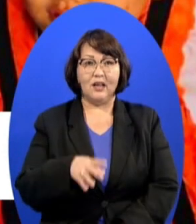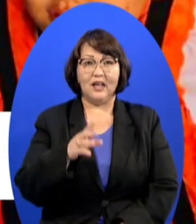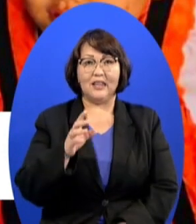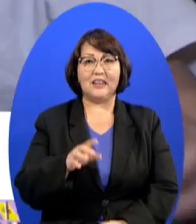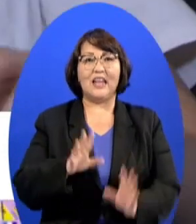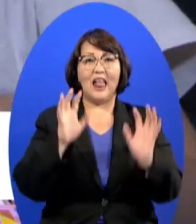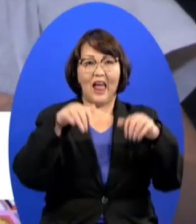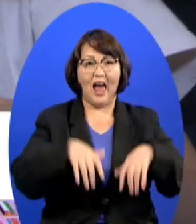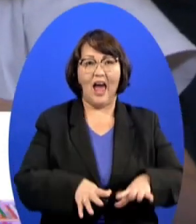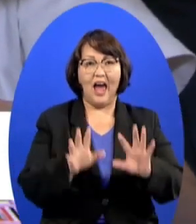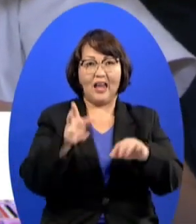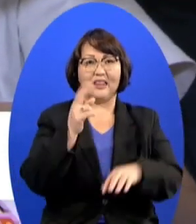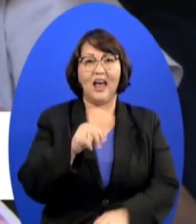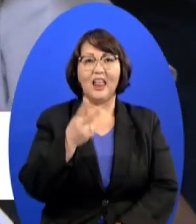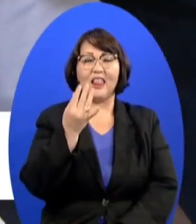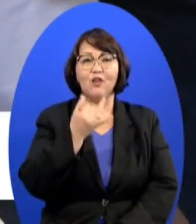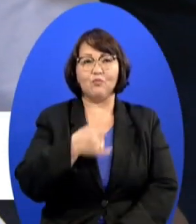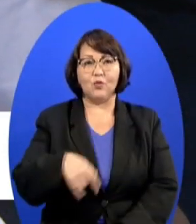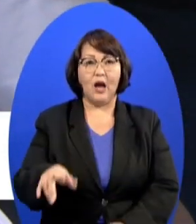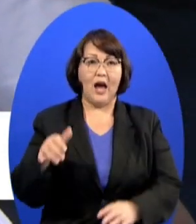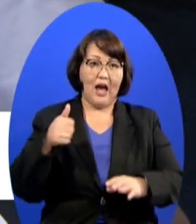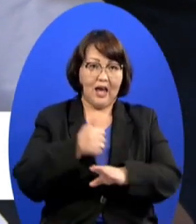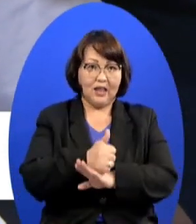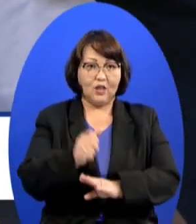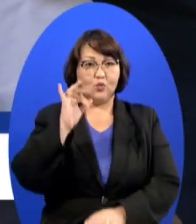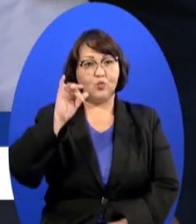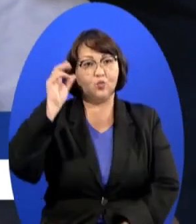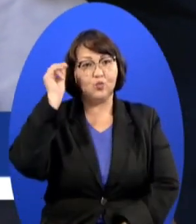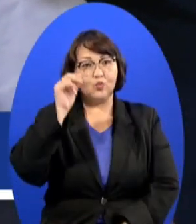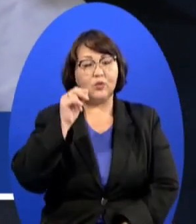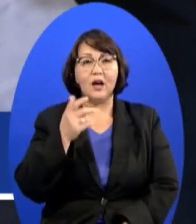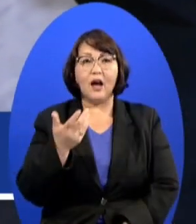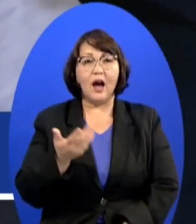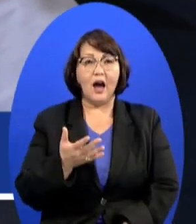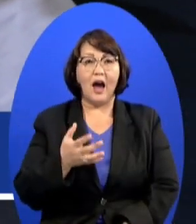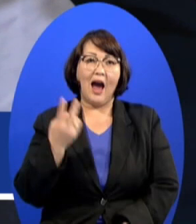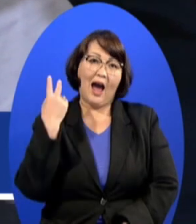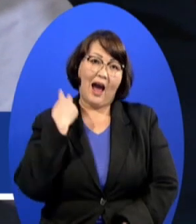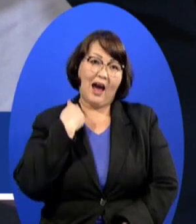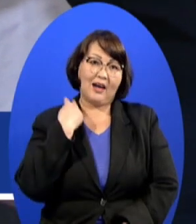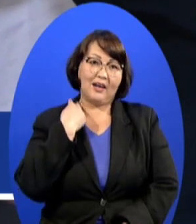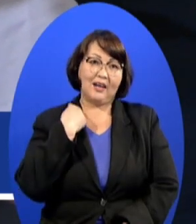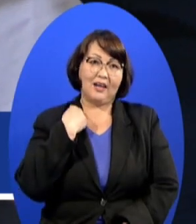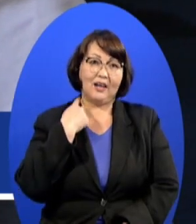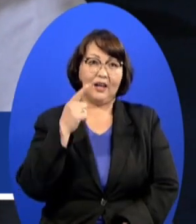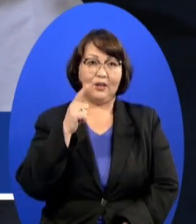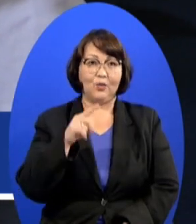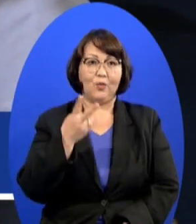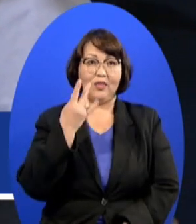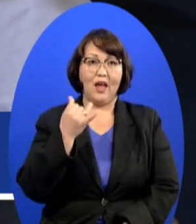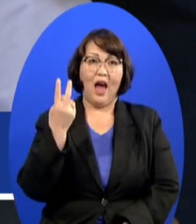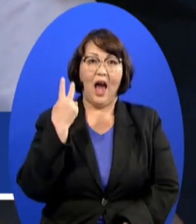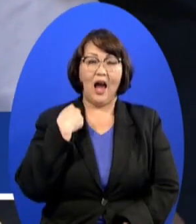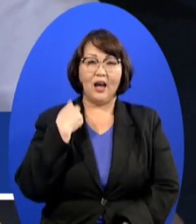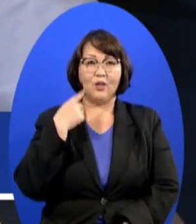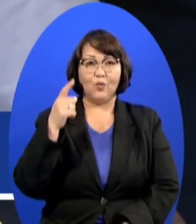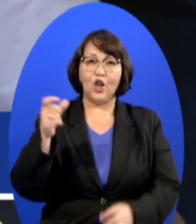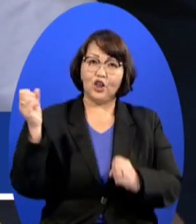Далайн эрэгт. Аялаас ус нөгөө тэр дандаа нэг англ хүнтэй бүр тасралтгүй ярьсаар байгаа. Тэгээд л